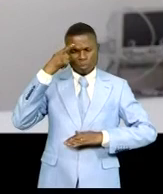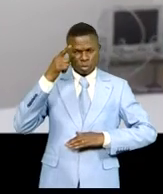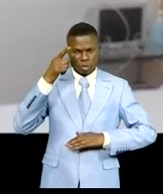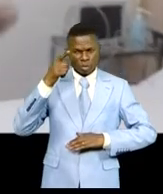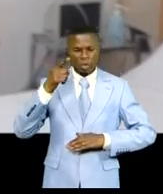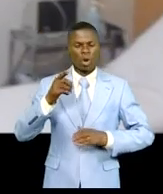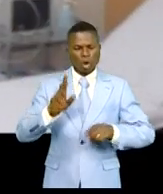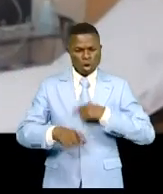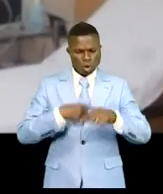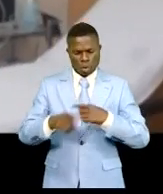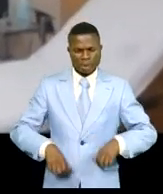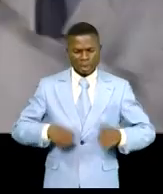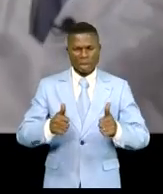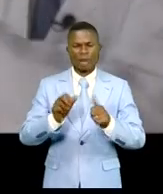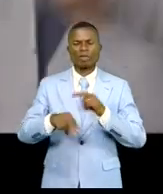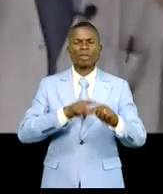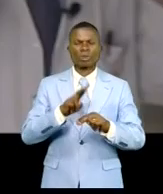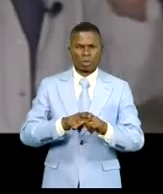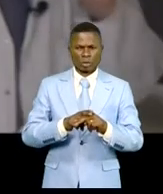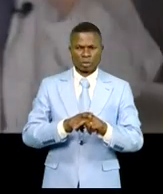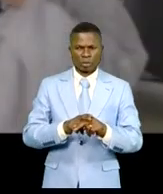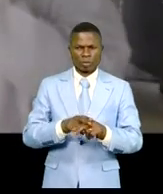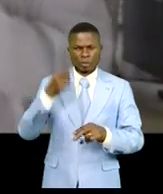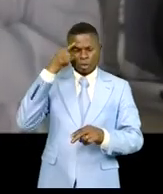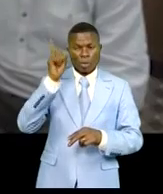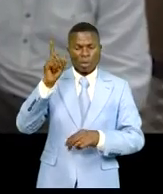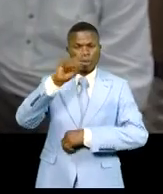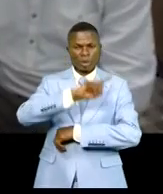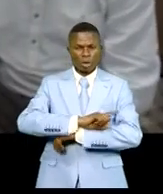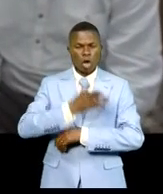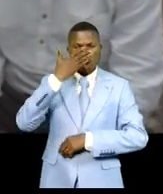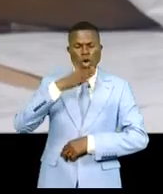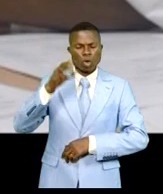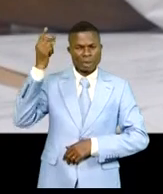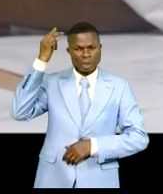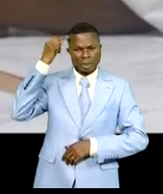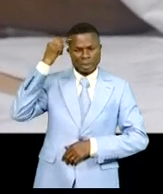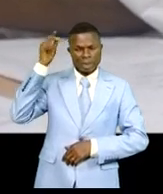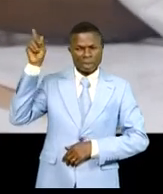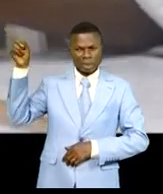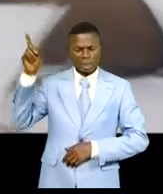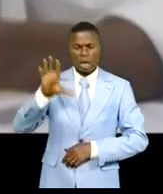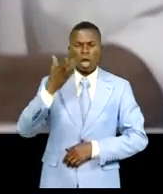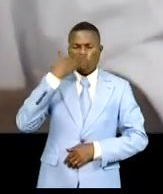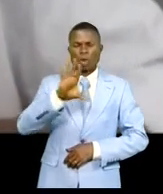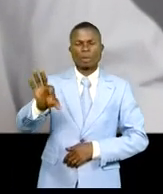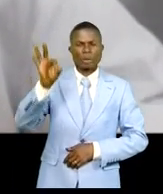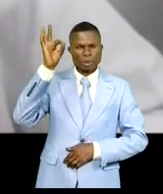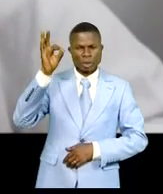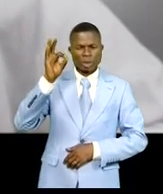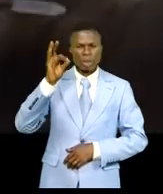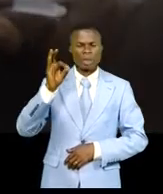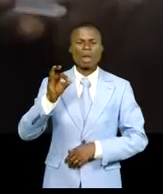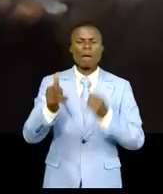vie normale sans trop de restrictions. Pour ses premiers jours au centre médical de Kinshasa, l'un des sites choisis, une dizaine